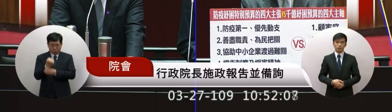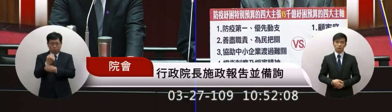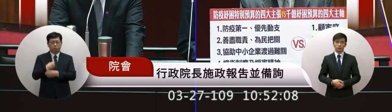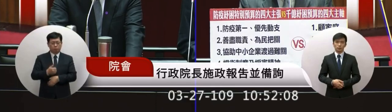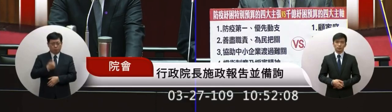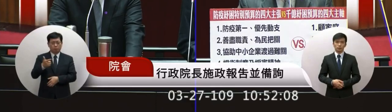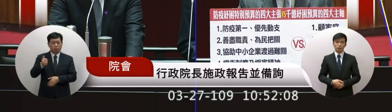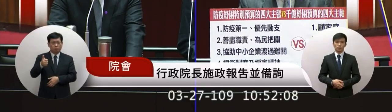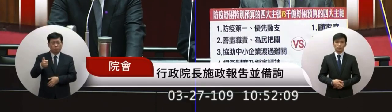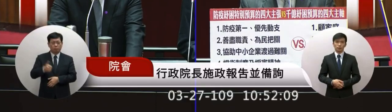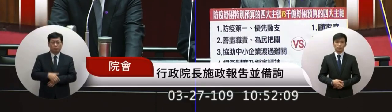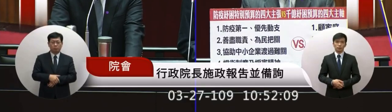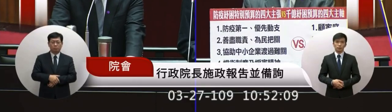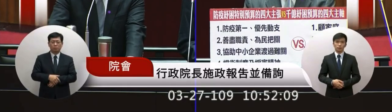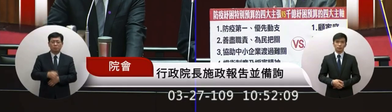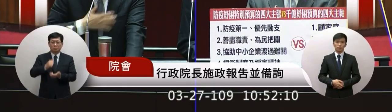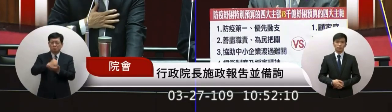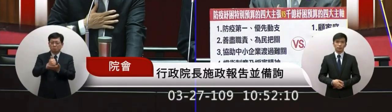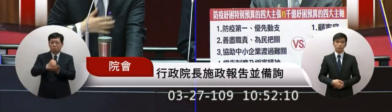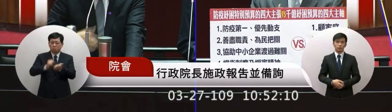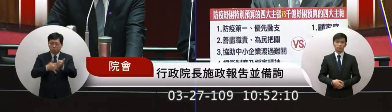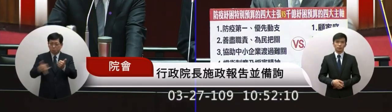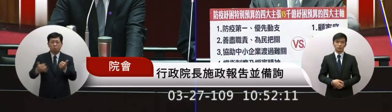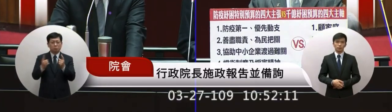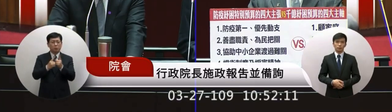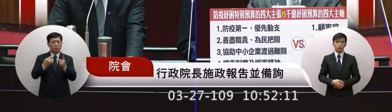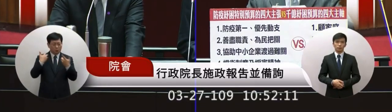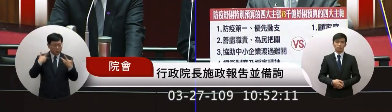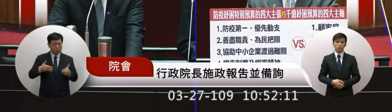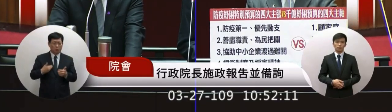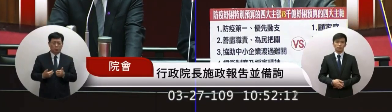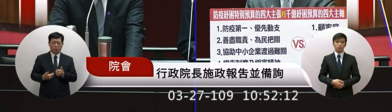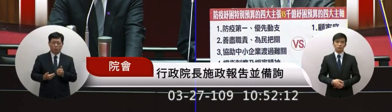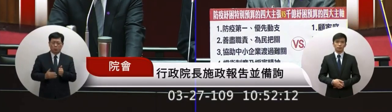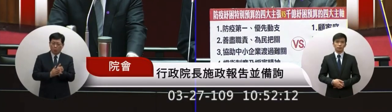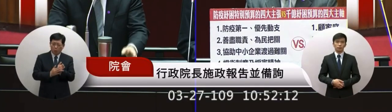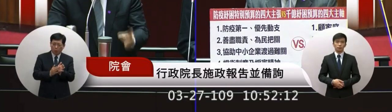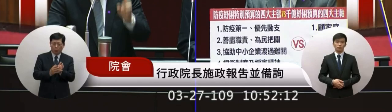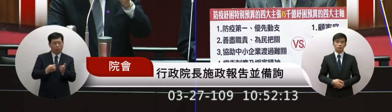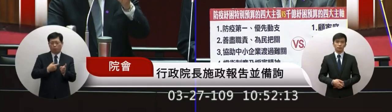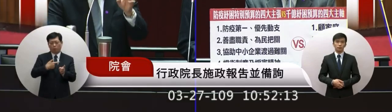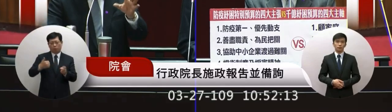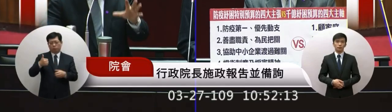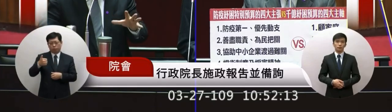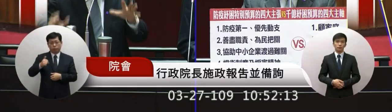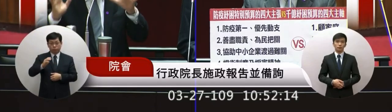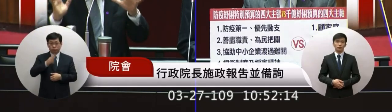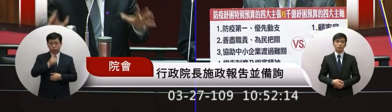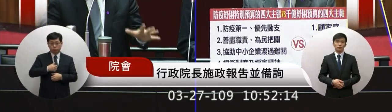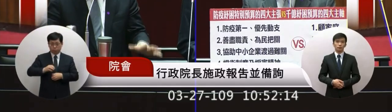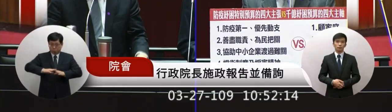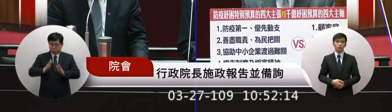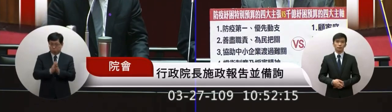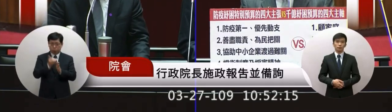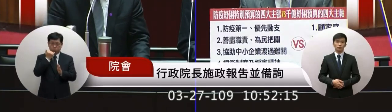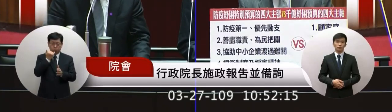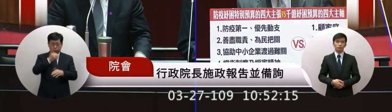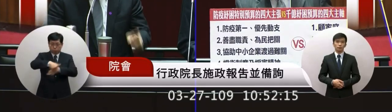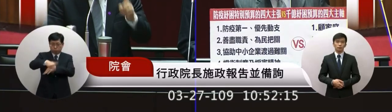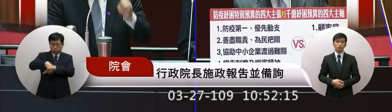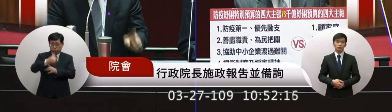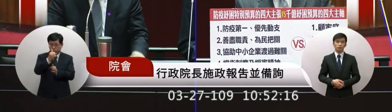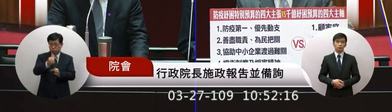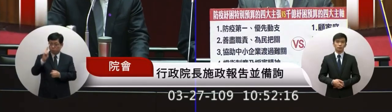谢。因为翁委员对我有很多过奖，我很感谢。不过能够这么快做得这么完整出